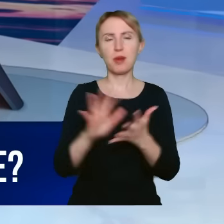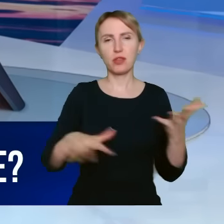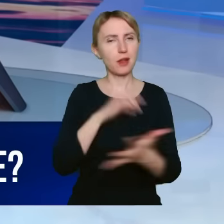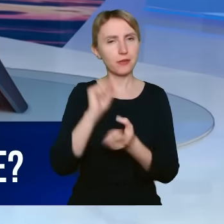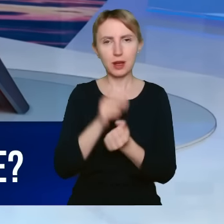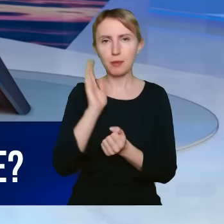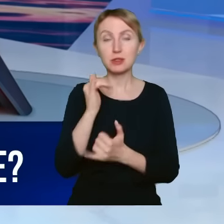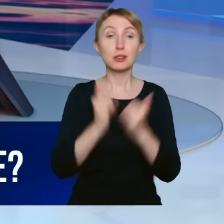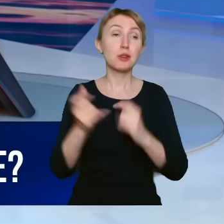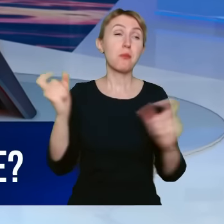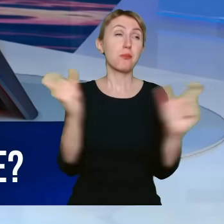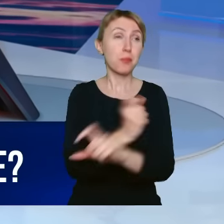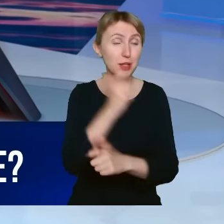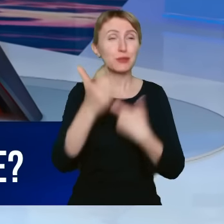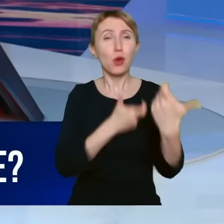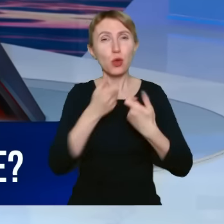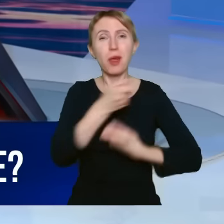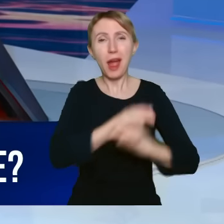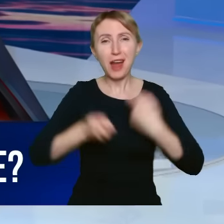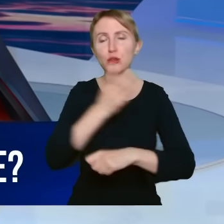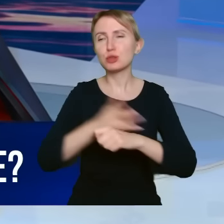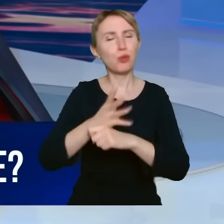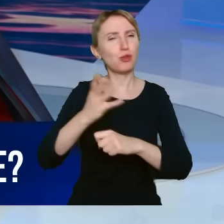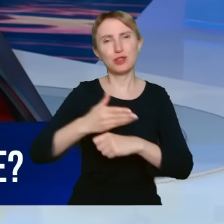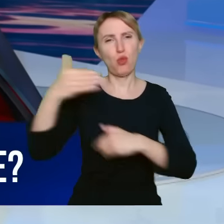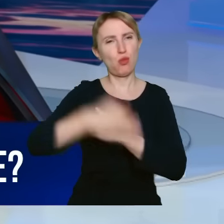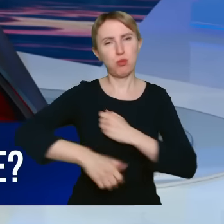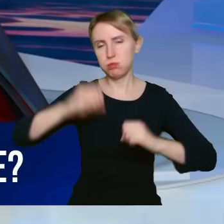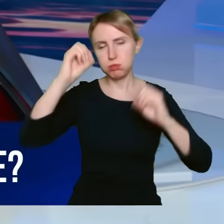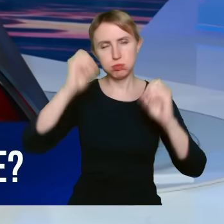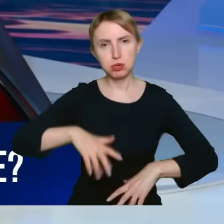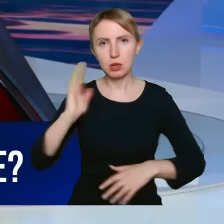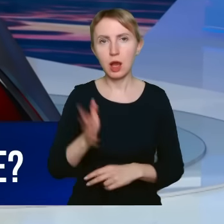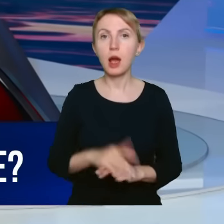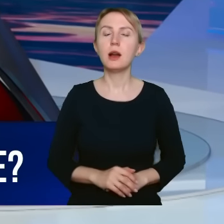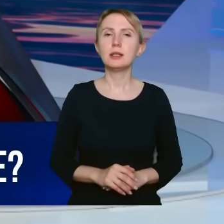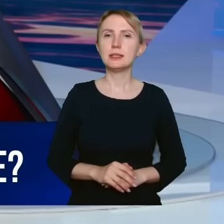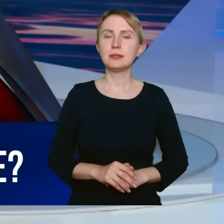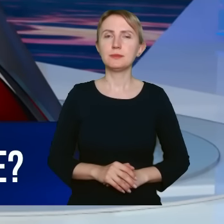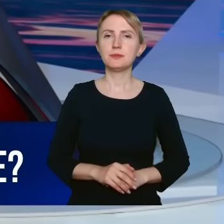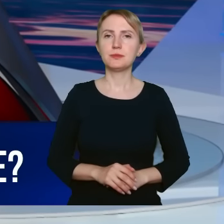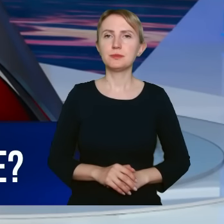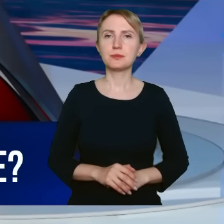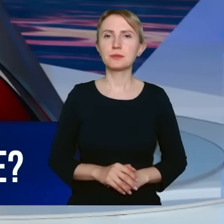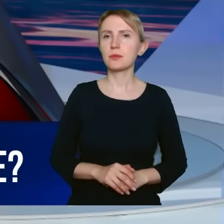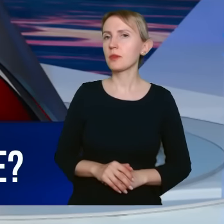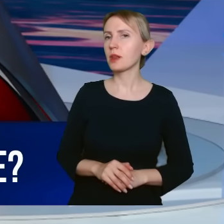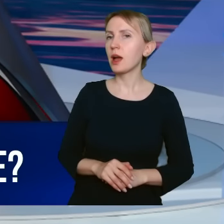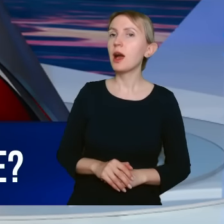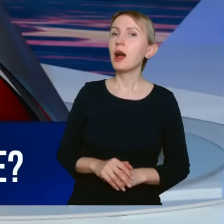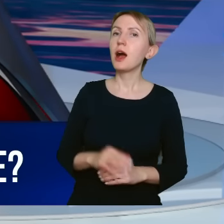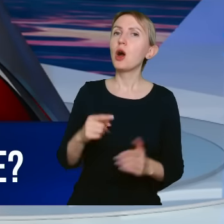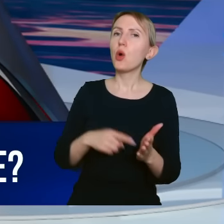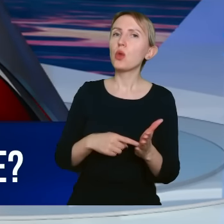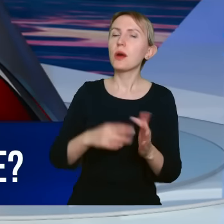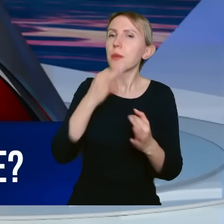handlowaniem zbożem, to nie wyobrażam sobie, żeby to się mogło dobrze skończyć. No ale to jest tak, jak się zaczyna. No ale wie pan, tu jest pierwsze pytanie, przepraszam, czy to się w